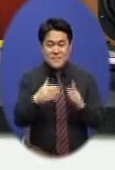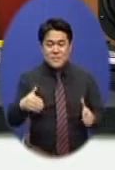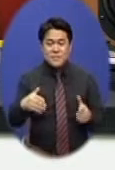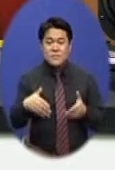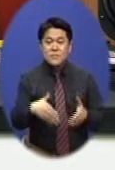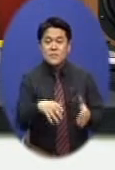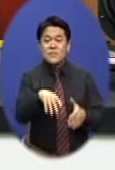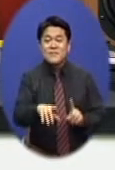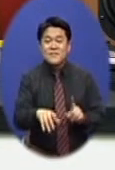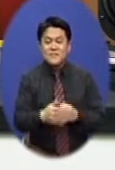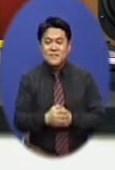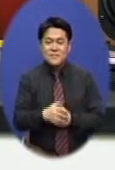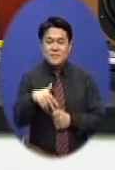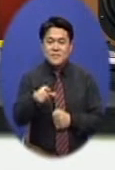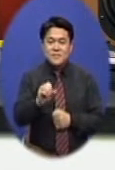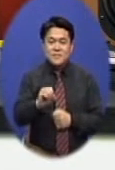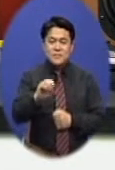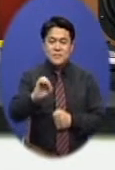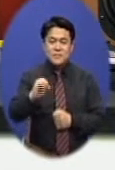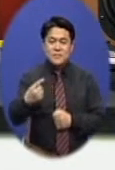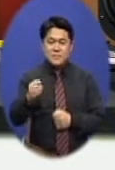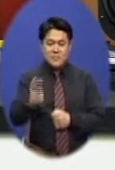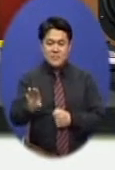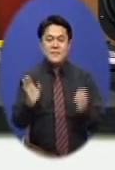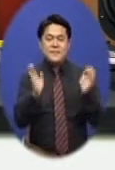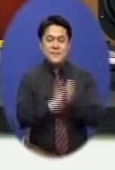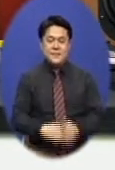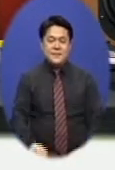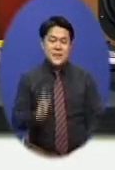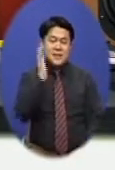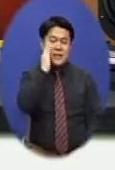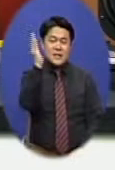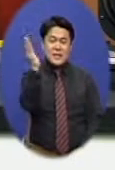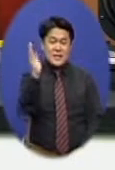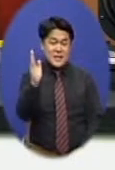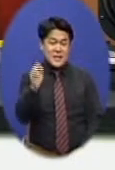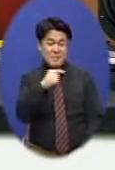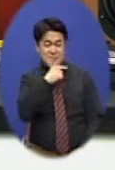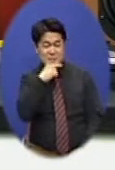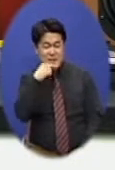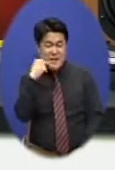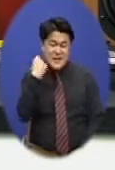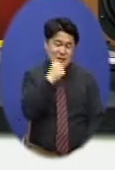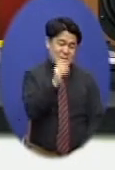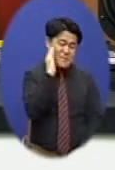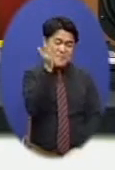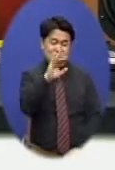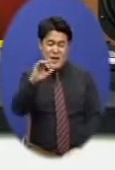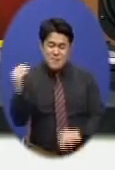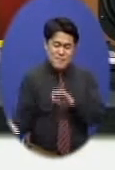전라도 어디세요? 정읍이요. 정읍? 정읍이시구나. 단풍의 고장, 정읍이에요? 예.